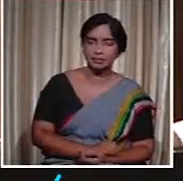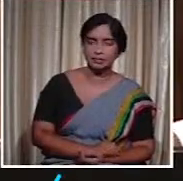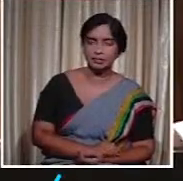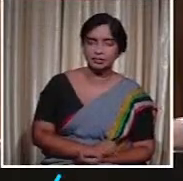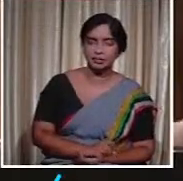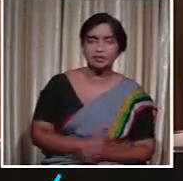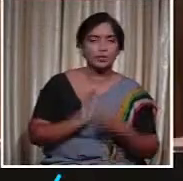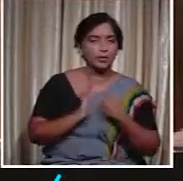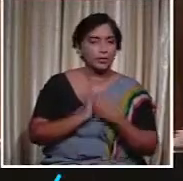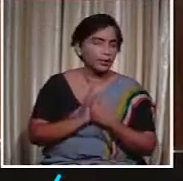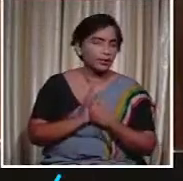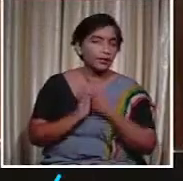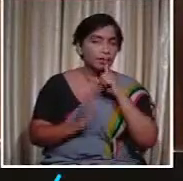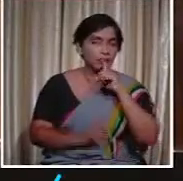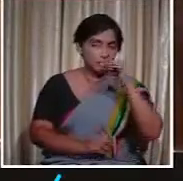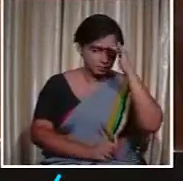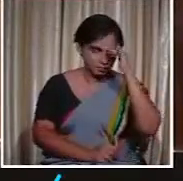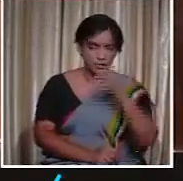Garu Katanayakathumani